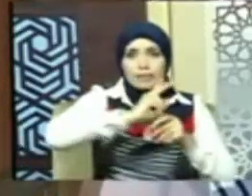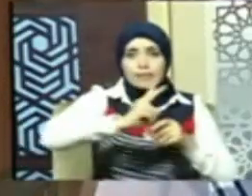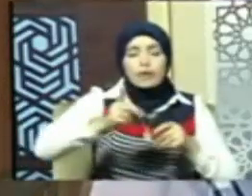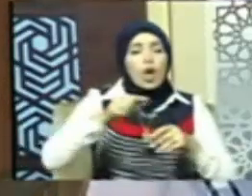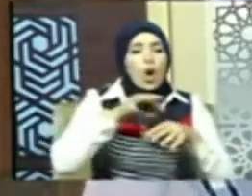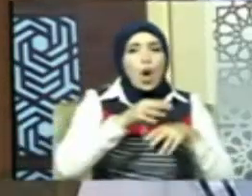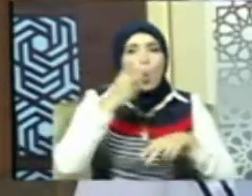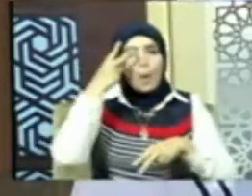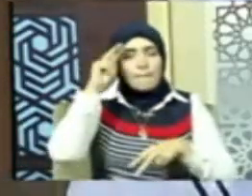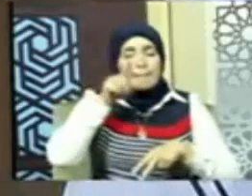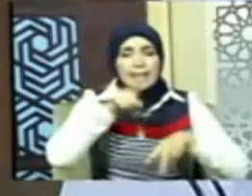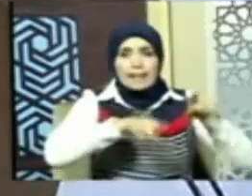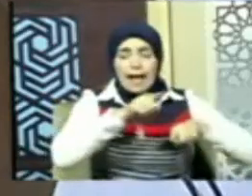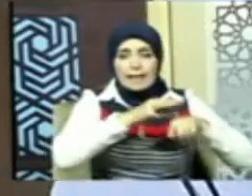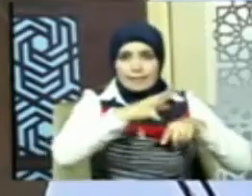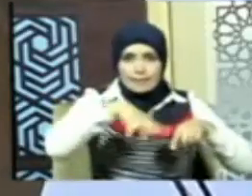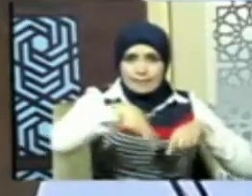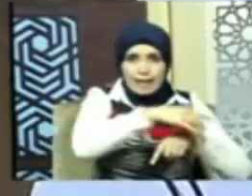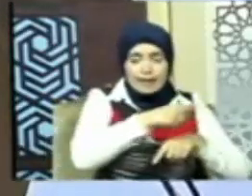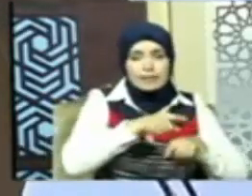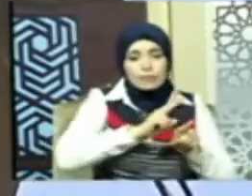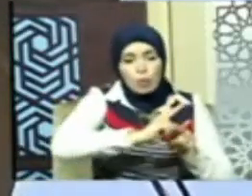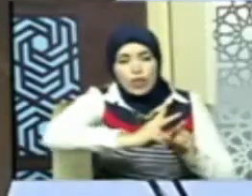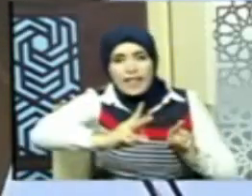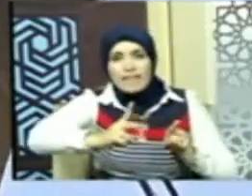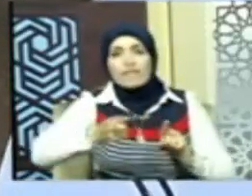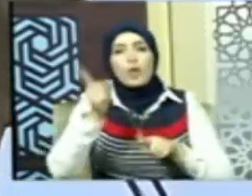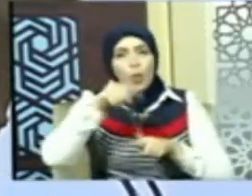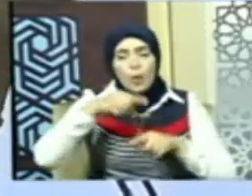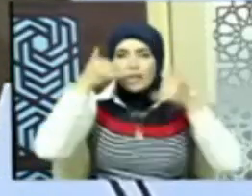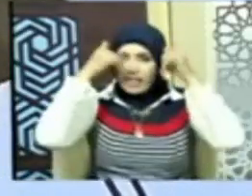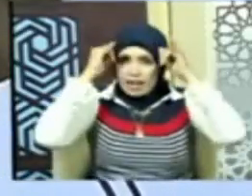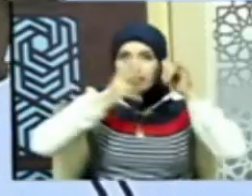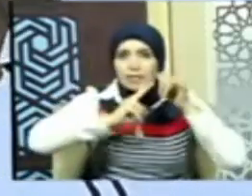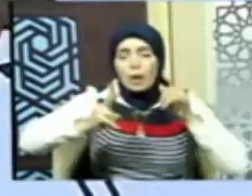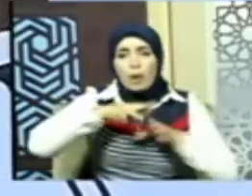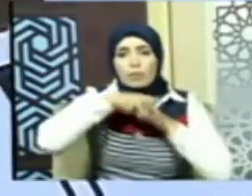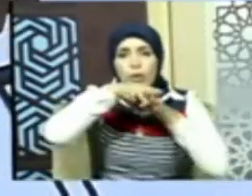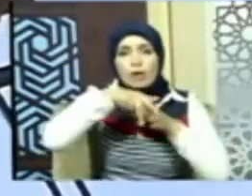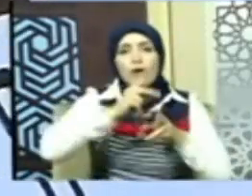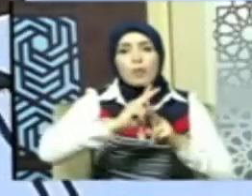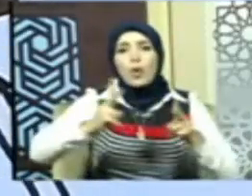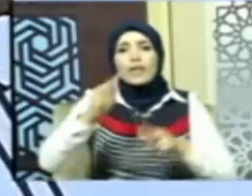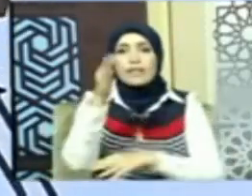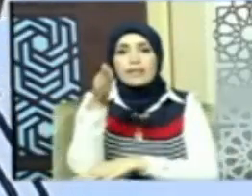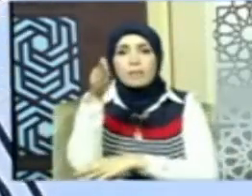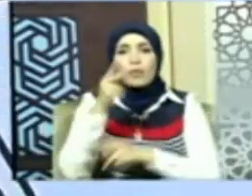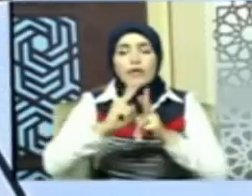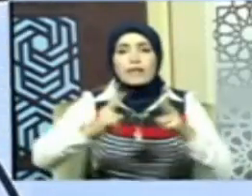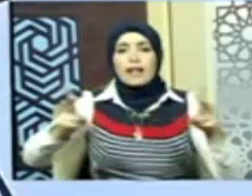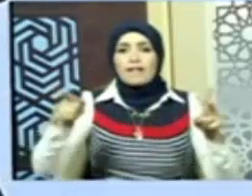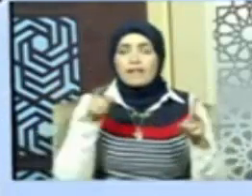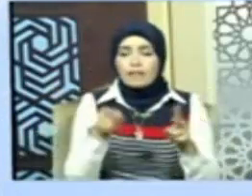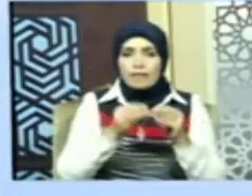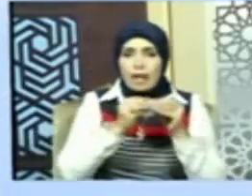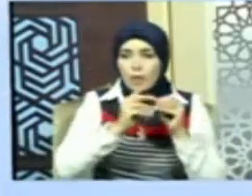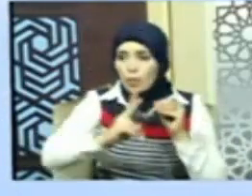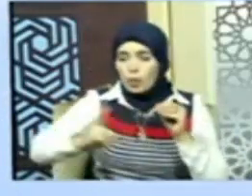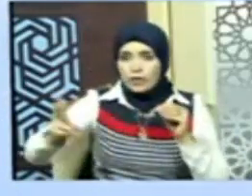الناس والدواب والأنعام مختلف ألوانه. ثم جاء التعقيب